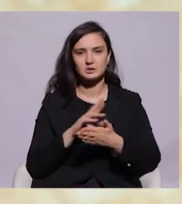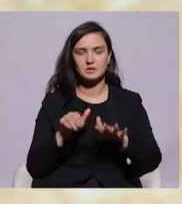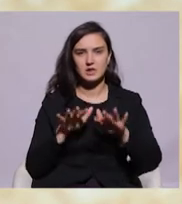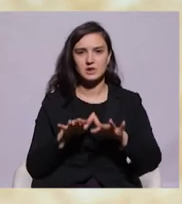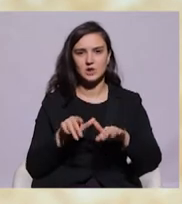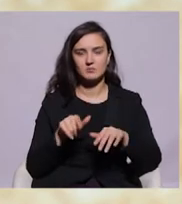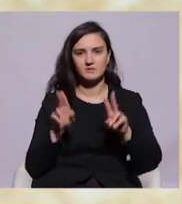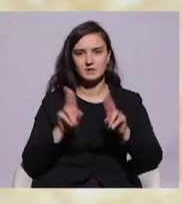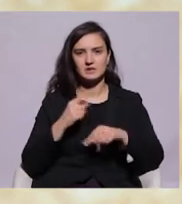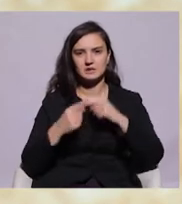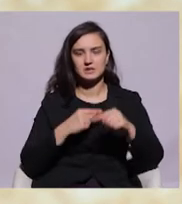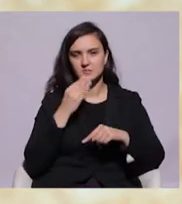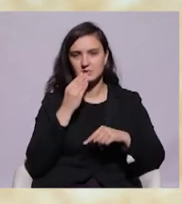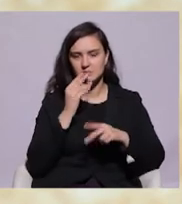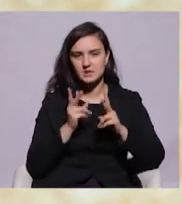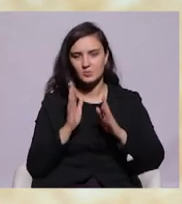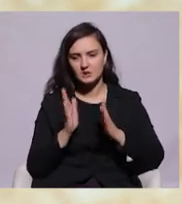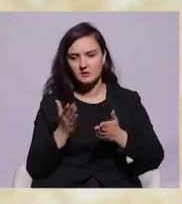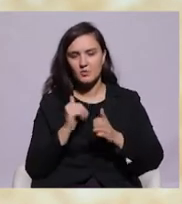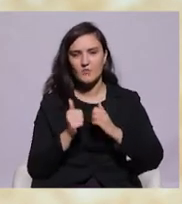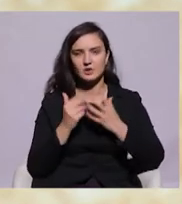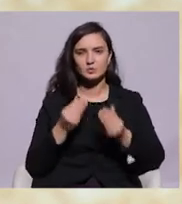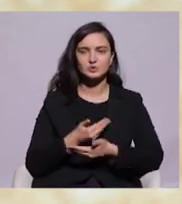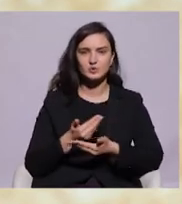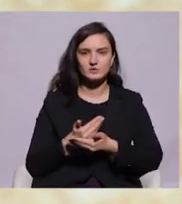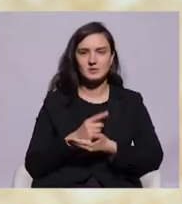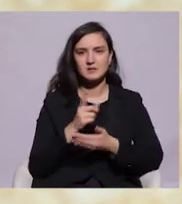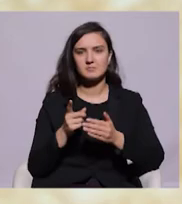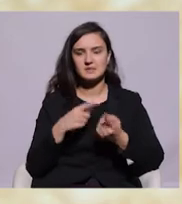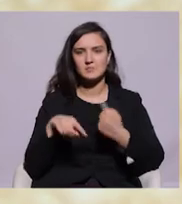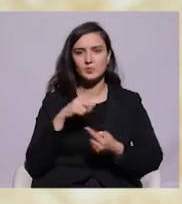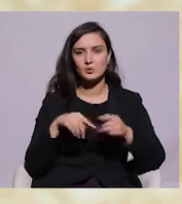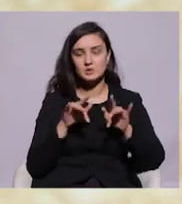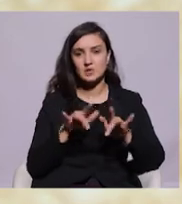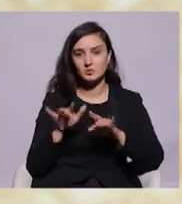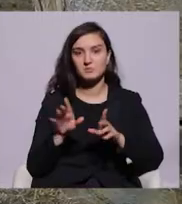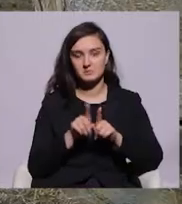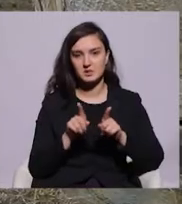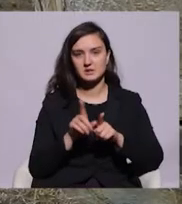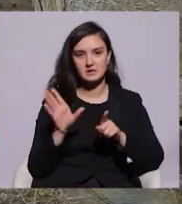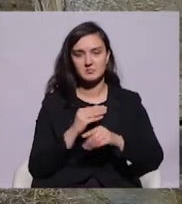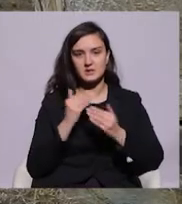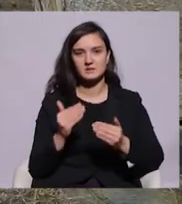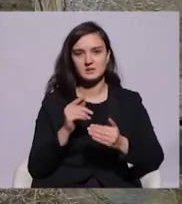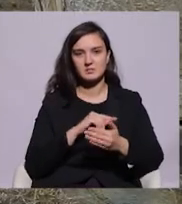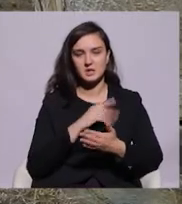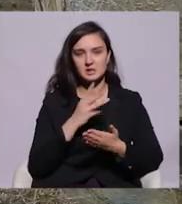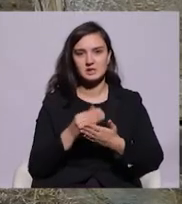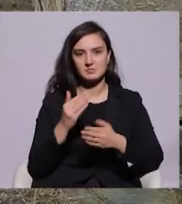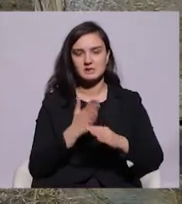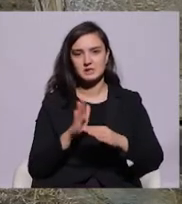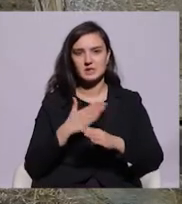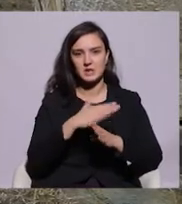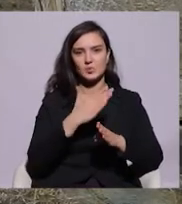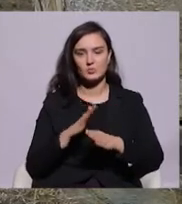და ადგილობრივი ტრადიციების სამზარეულოსი იქნება ეს ყოველდღიური ცხოვრების რაიმე სამეურნეო საქმიანობის, მაინც მათთვის